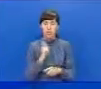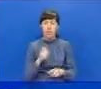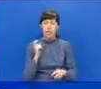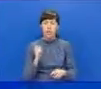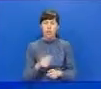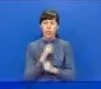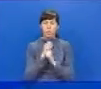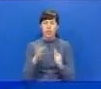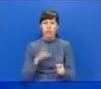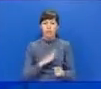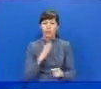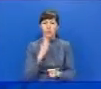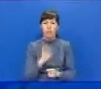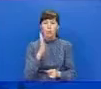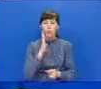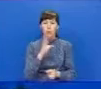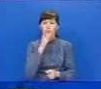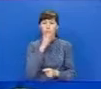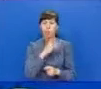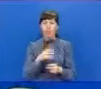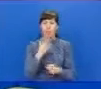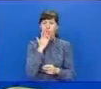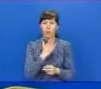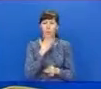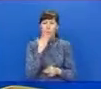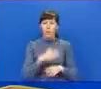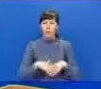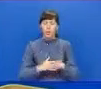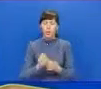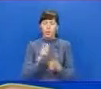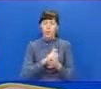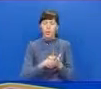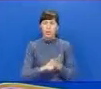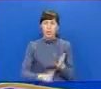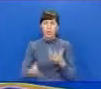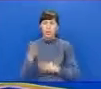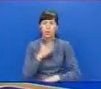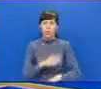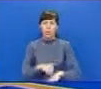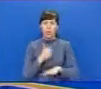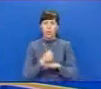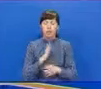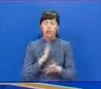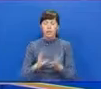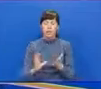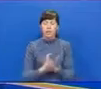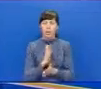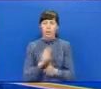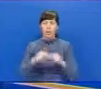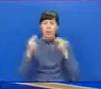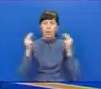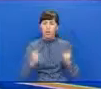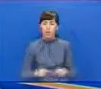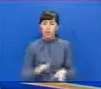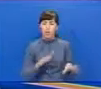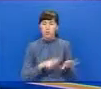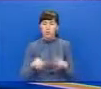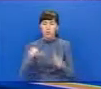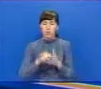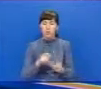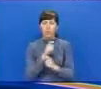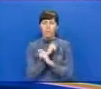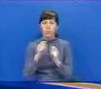Бұл олардың алдағы уақытта оқырмандарын үздіксіз жаңа жырлармен қуантуына негіз. Журналдың алғашқы шығарылымы шараға келгендерге тарту